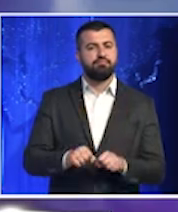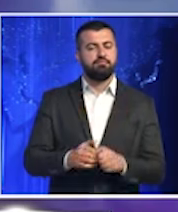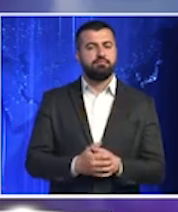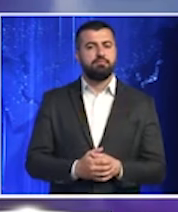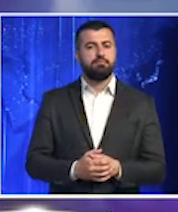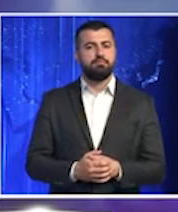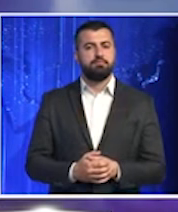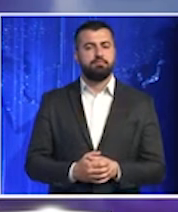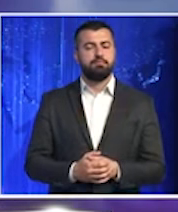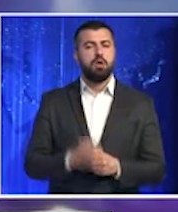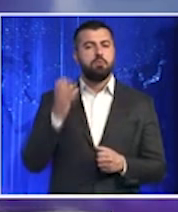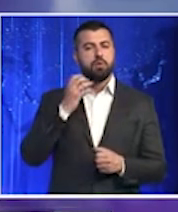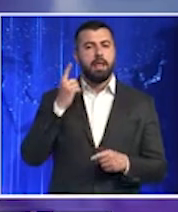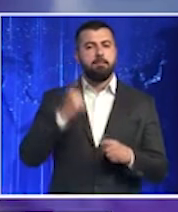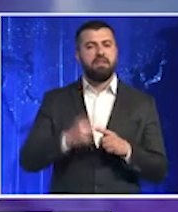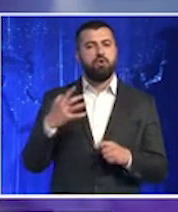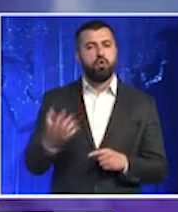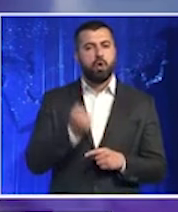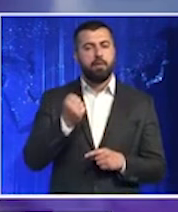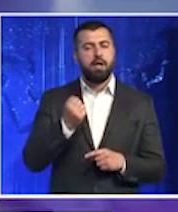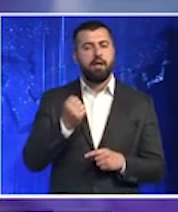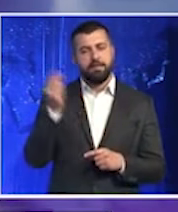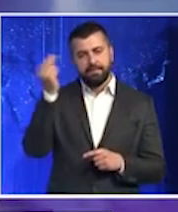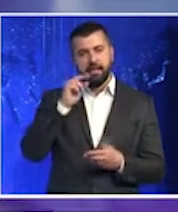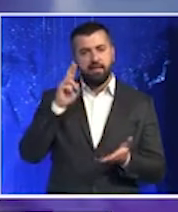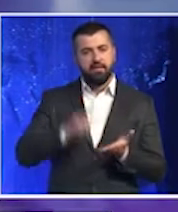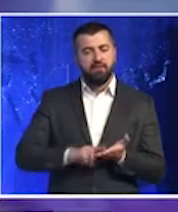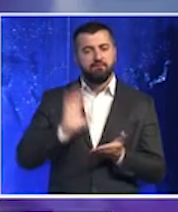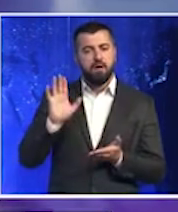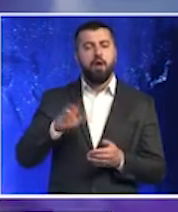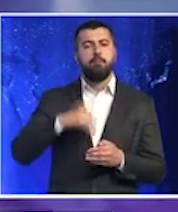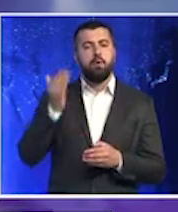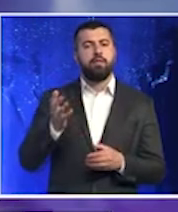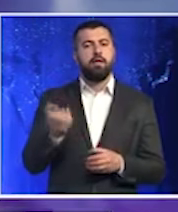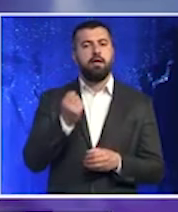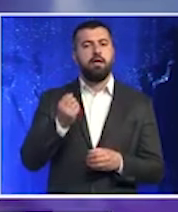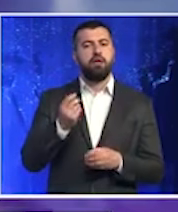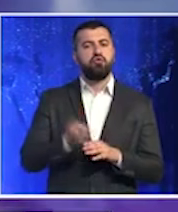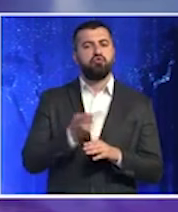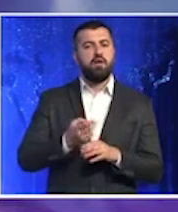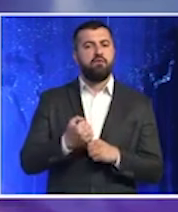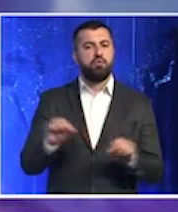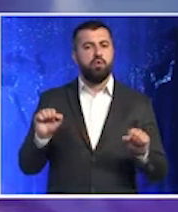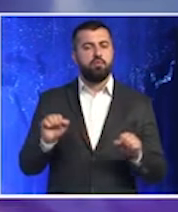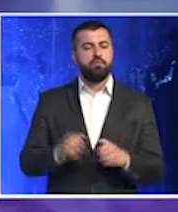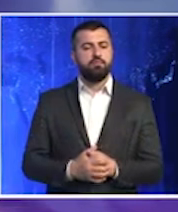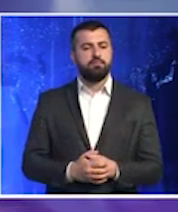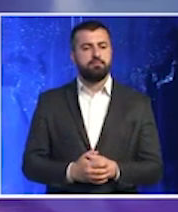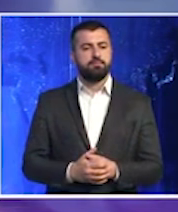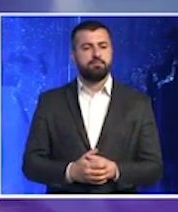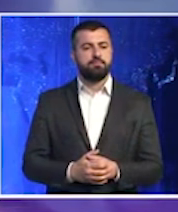imperije. Bugarska je prvo dobila autonomnu crkvu, pa je tek onda dobila nezavisnu državu.